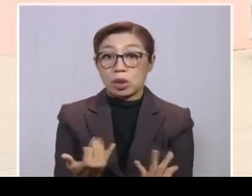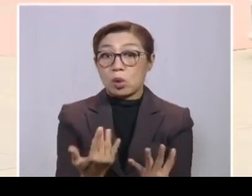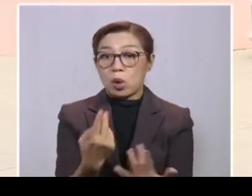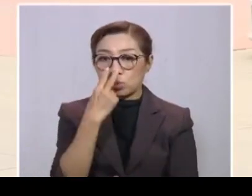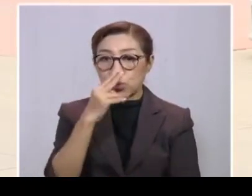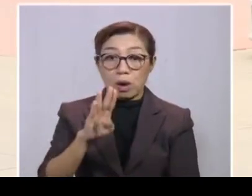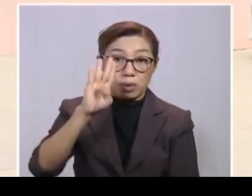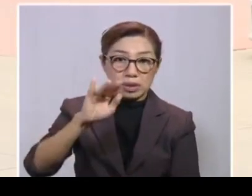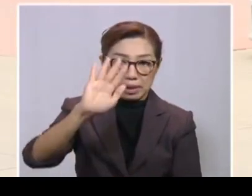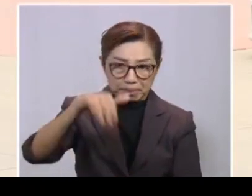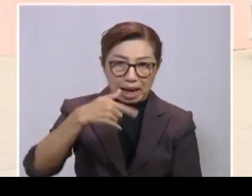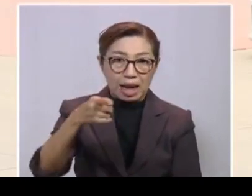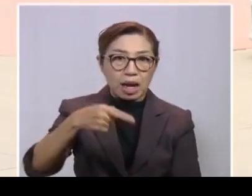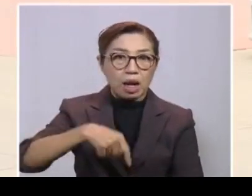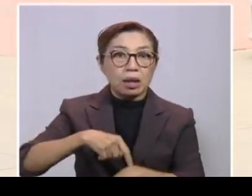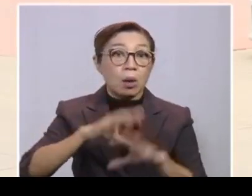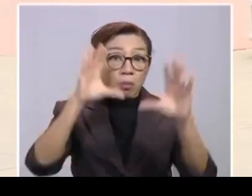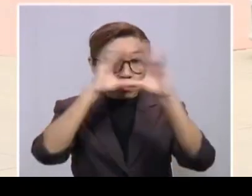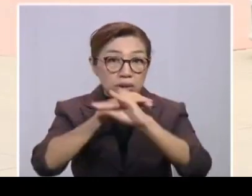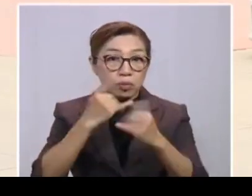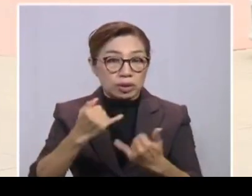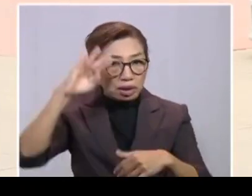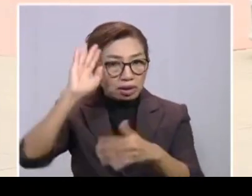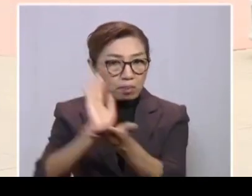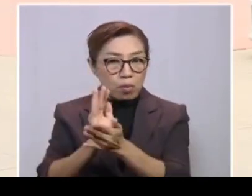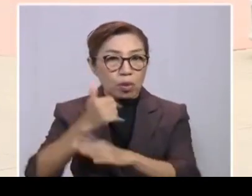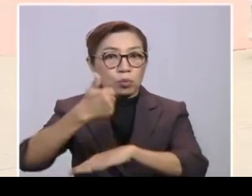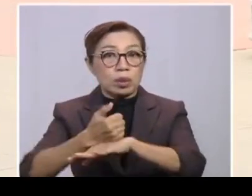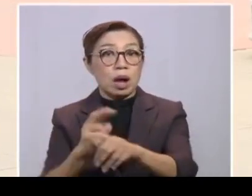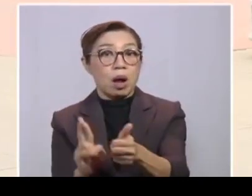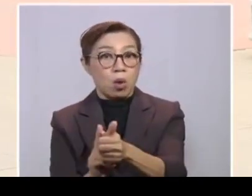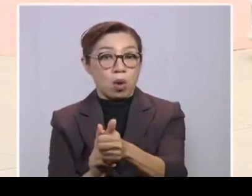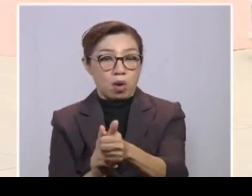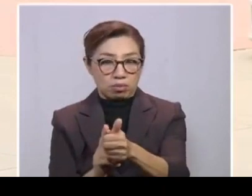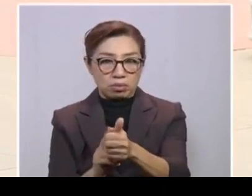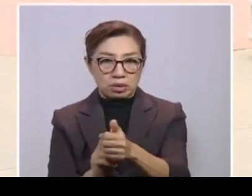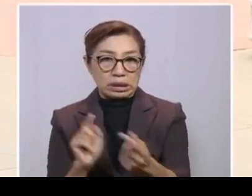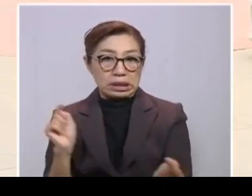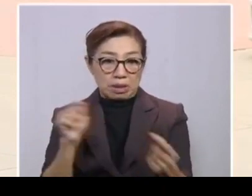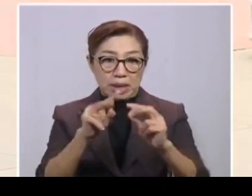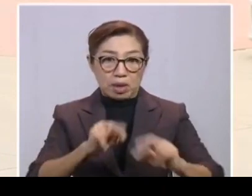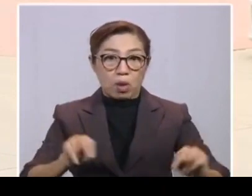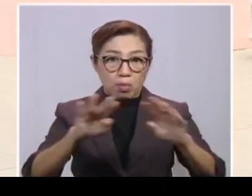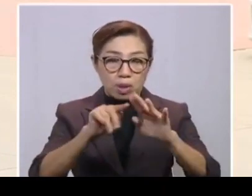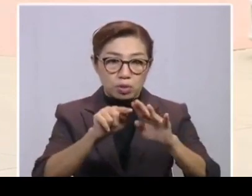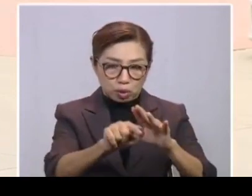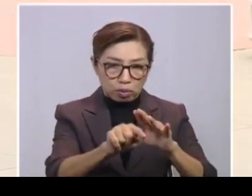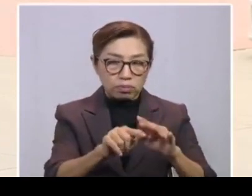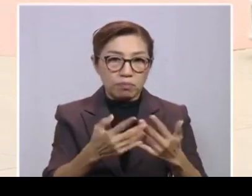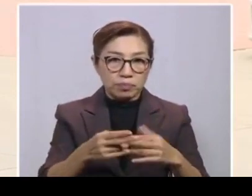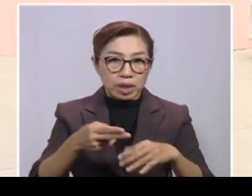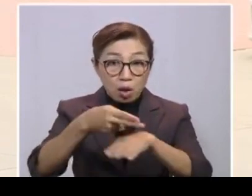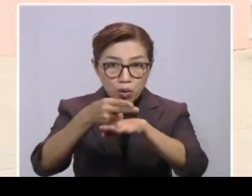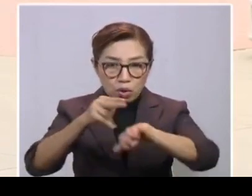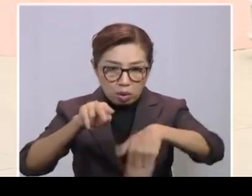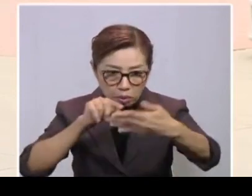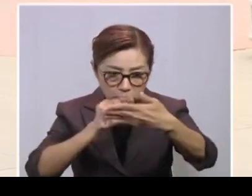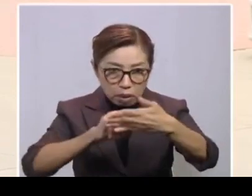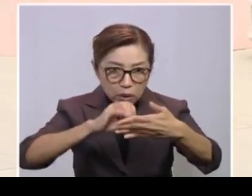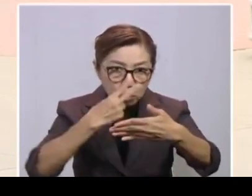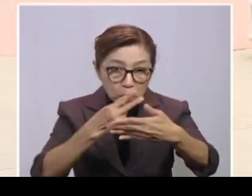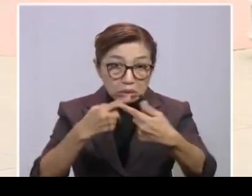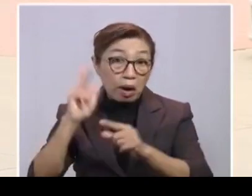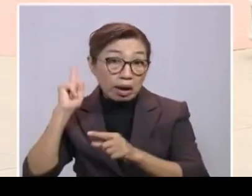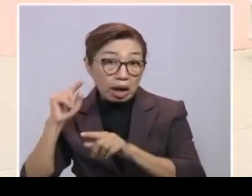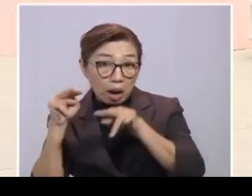จับตาดูนะครับช่วงค่ำวันนี้พลตบเอกสุรเชษหักพานจะเดินทางมาแล้วก็จะมีการเปิดกล้องวงจรปิดแต่จะให้สื่อ